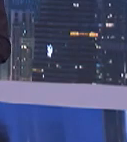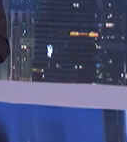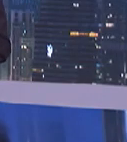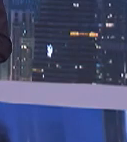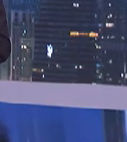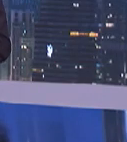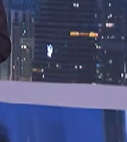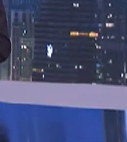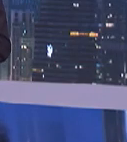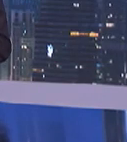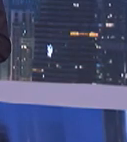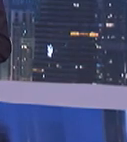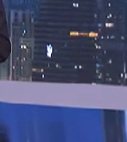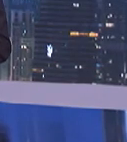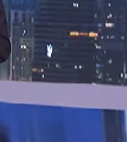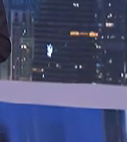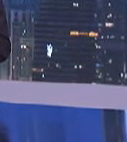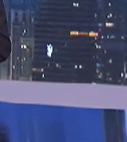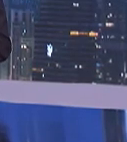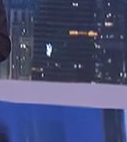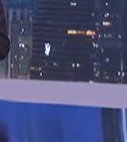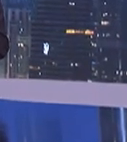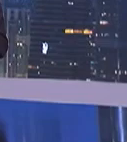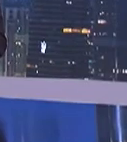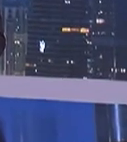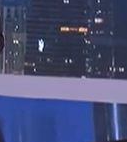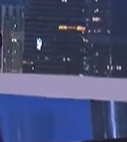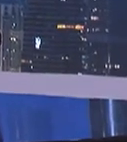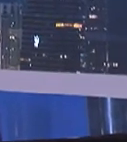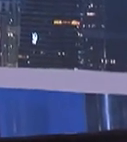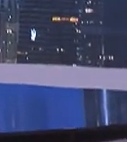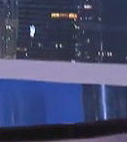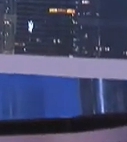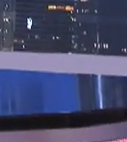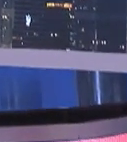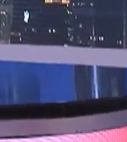Berita Perdana edisi 25 Februari